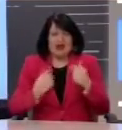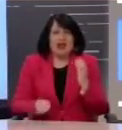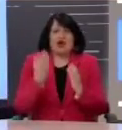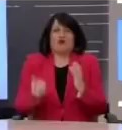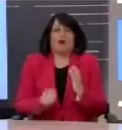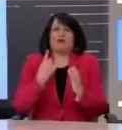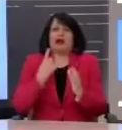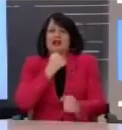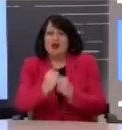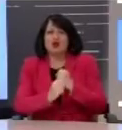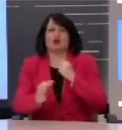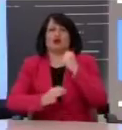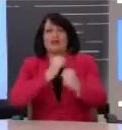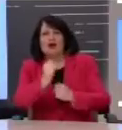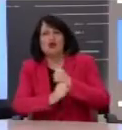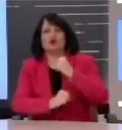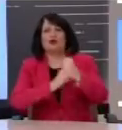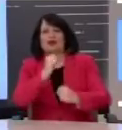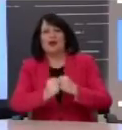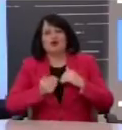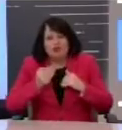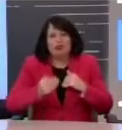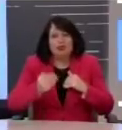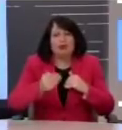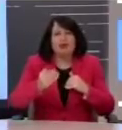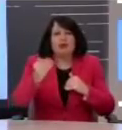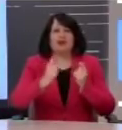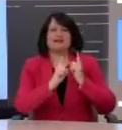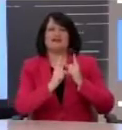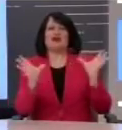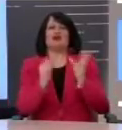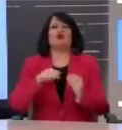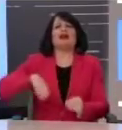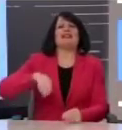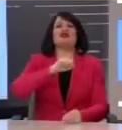κατά ένα χρόνο, επεκτείνουν κατά ένα χρόνο τη συμφωνία